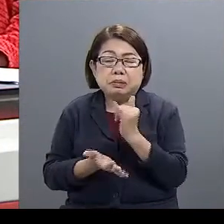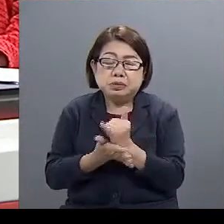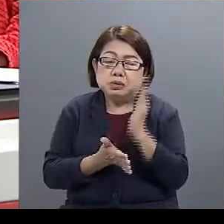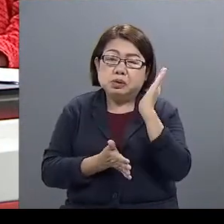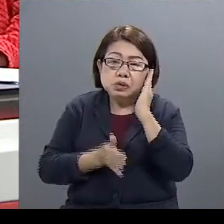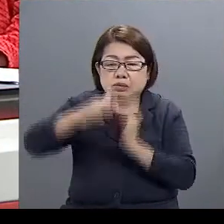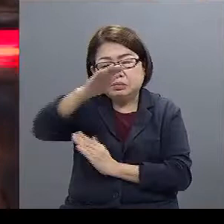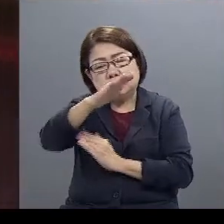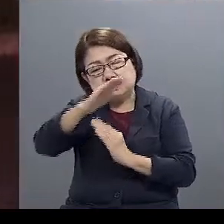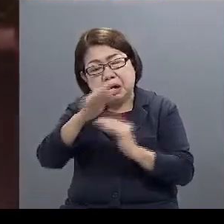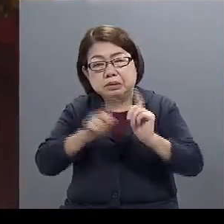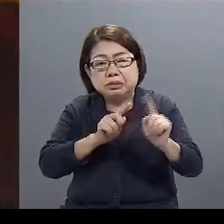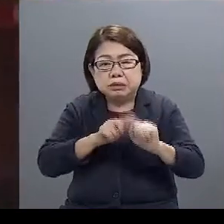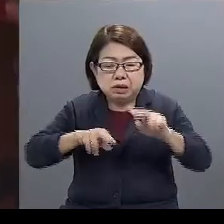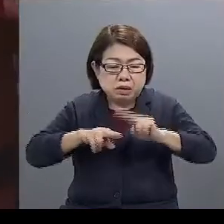ยค่ะ